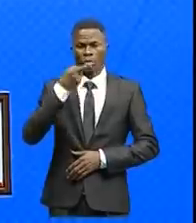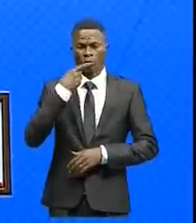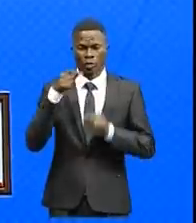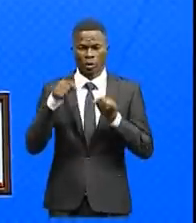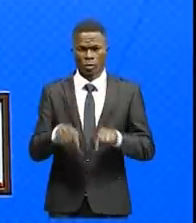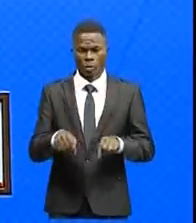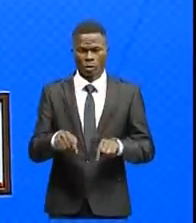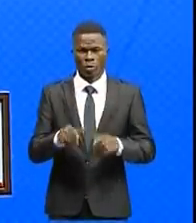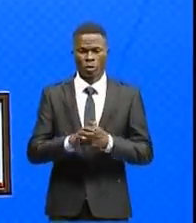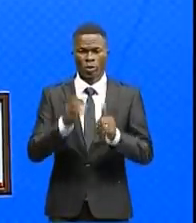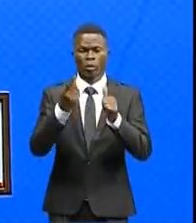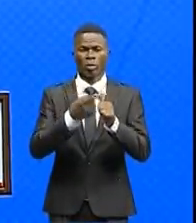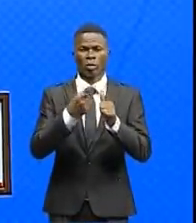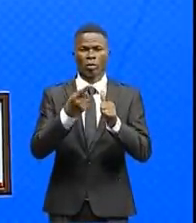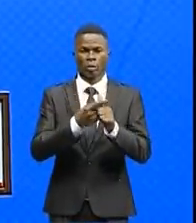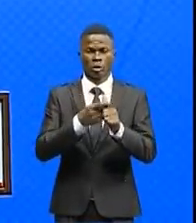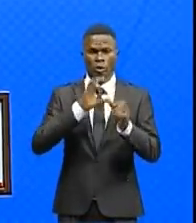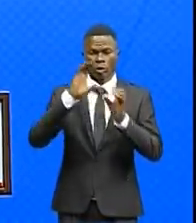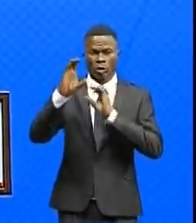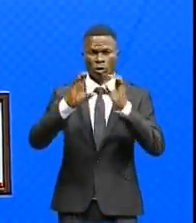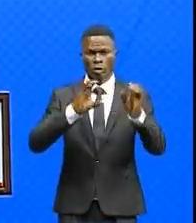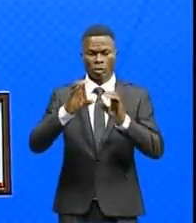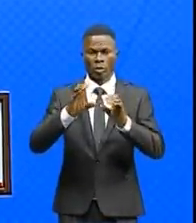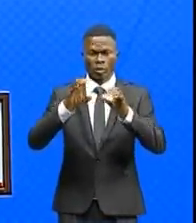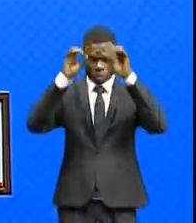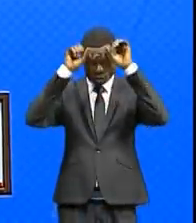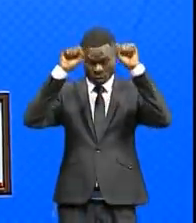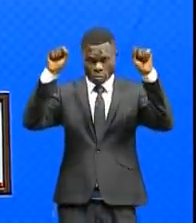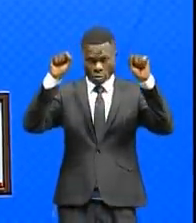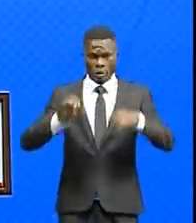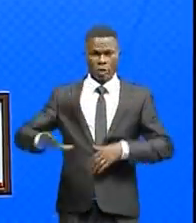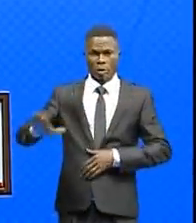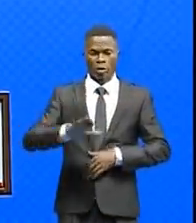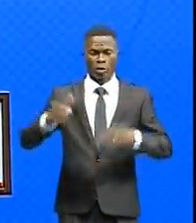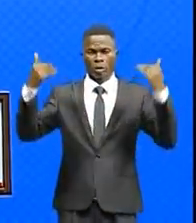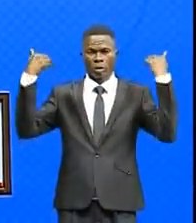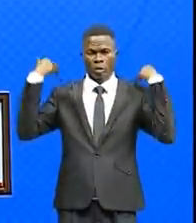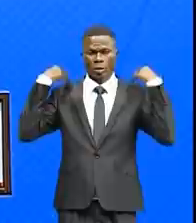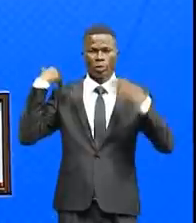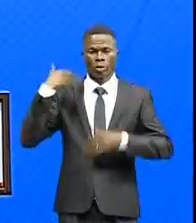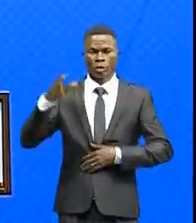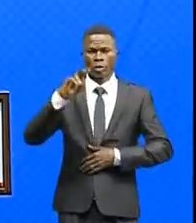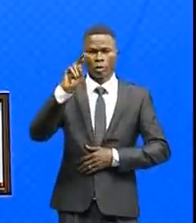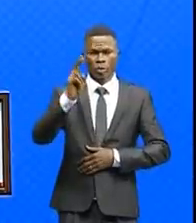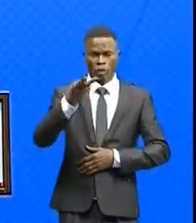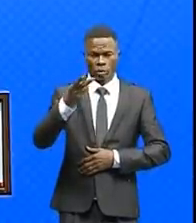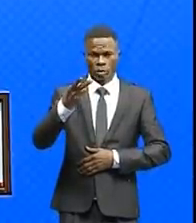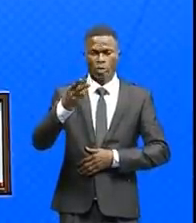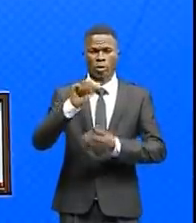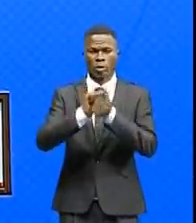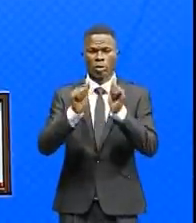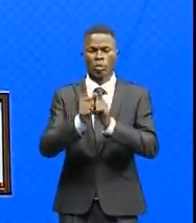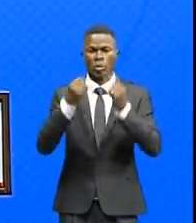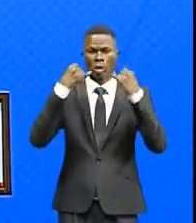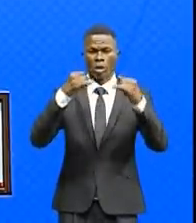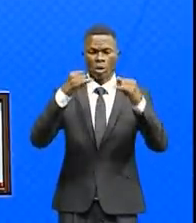jour. 1. Communication du président de la République, chef de l'État. 2. Point